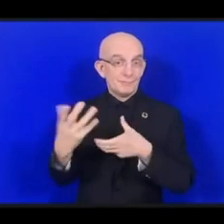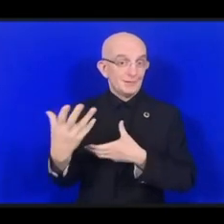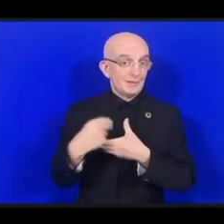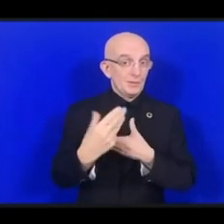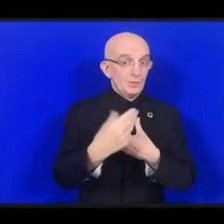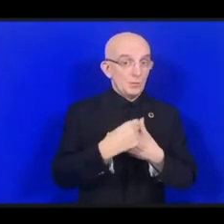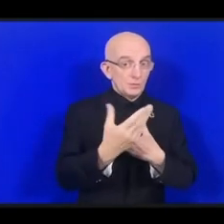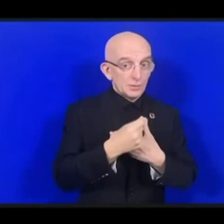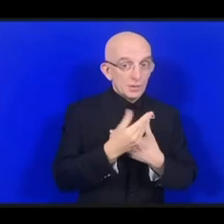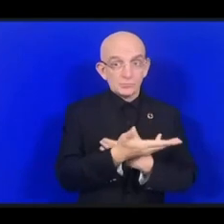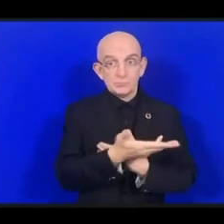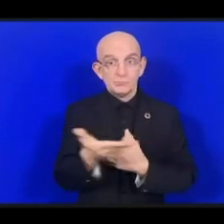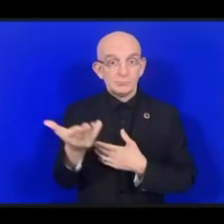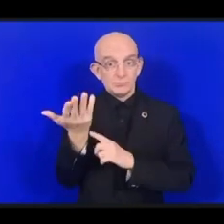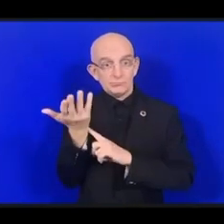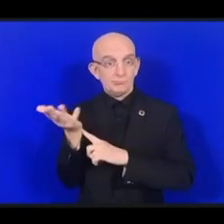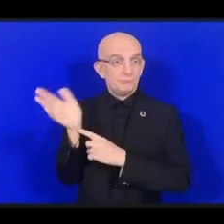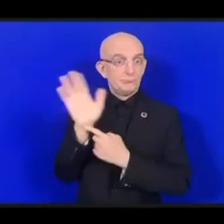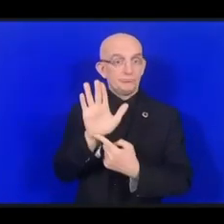النساء